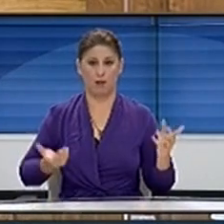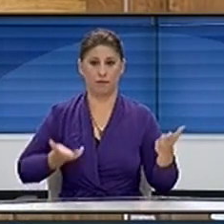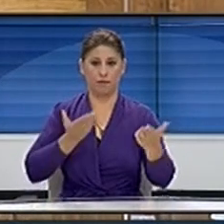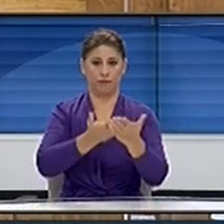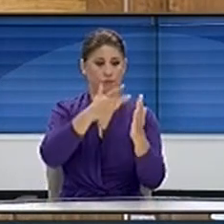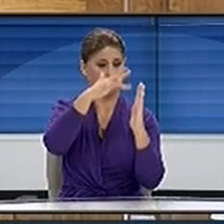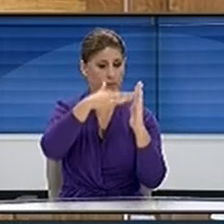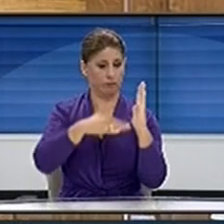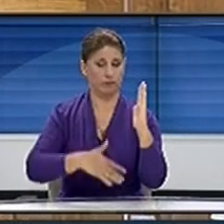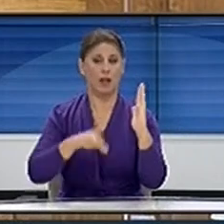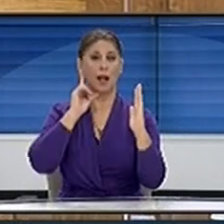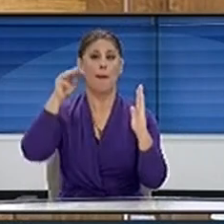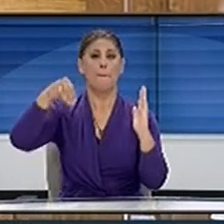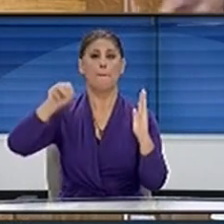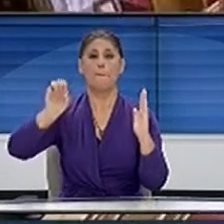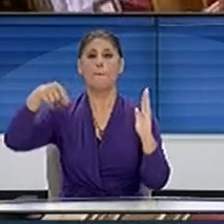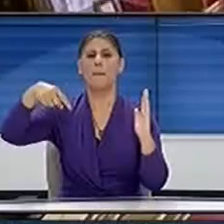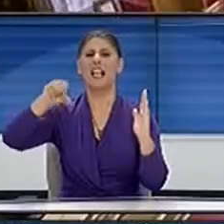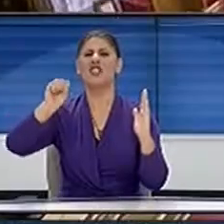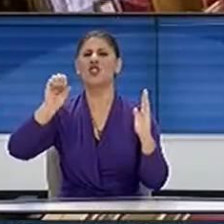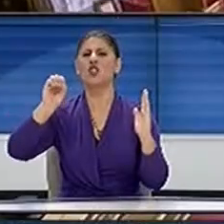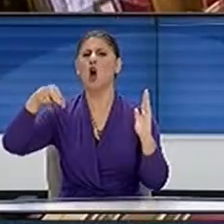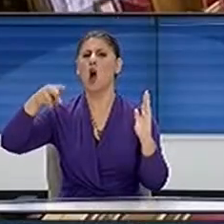την επιστολή της κυρίας Μετσόλα στα πρακτικά.